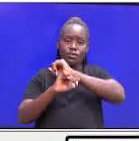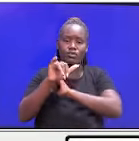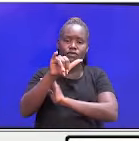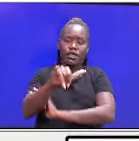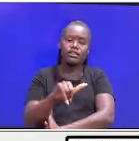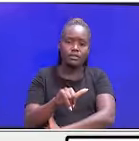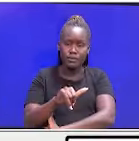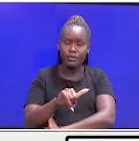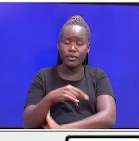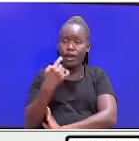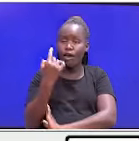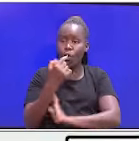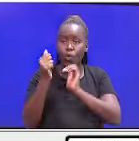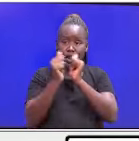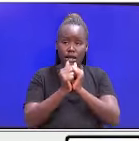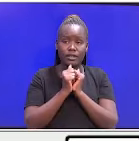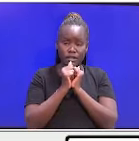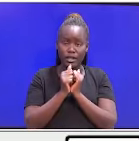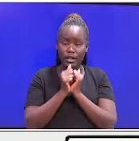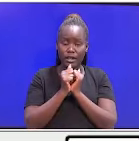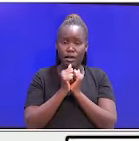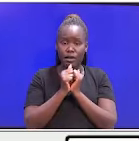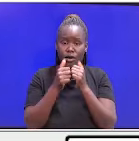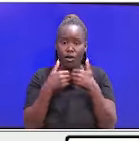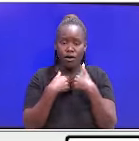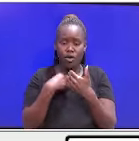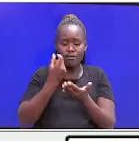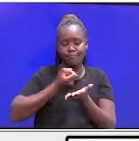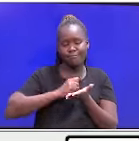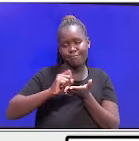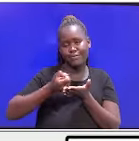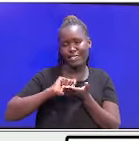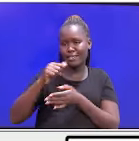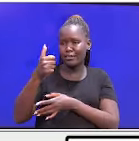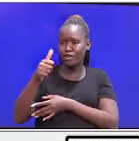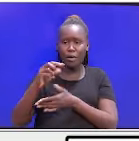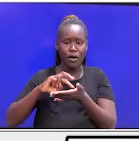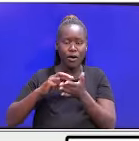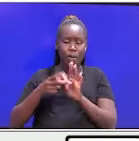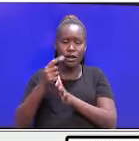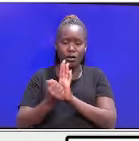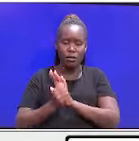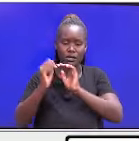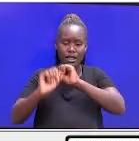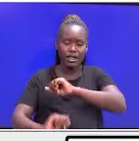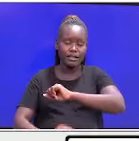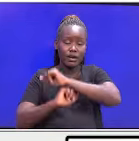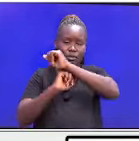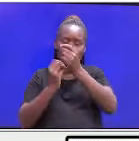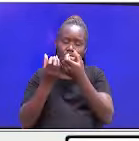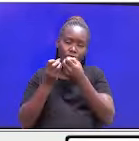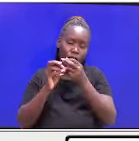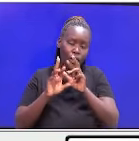So only 10 hajaweza kuweka sahihi yako kumaanisha wanamuunga mkono ama wana